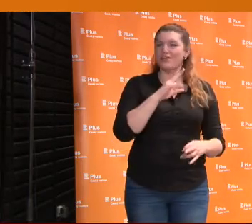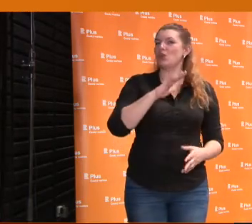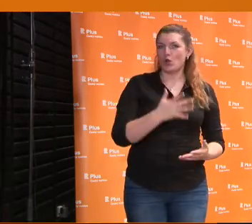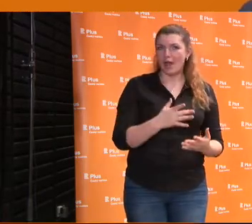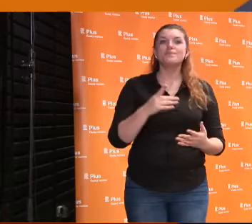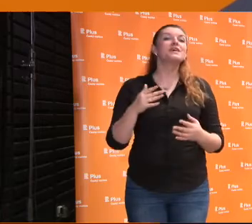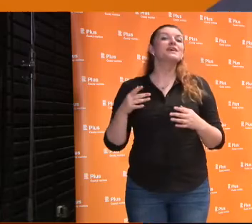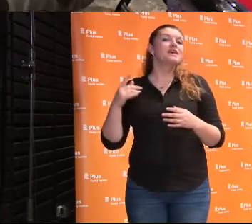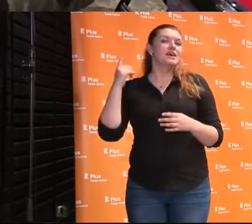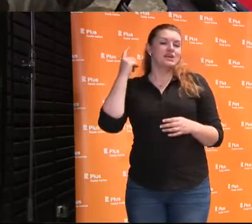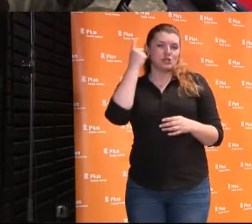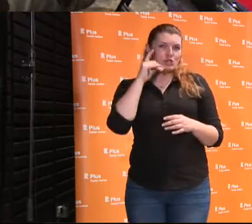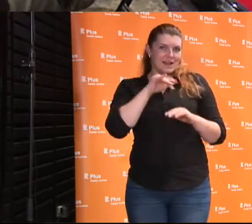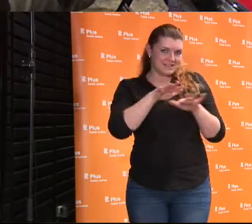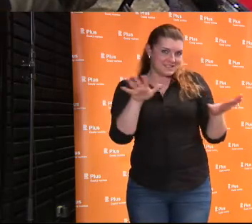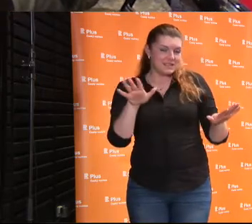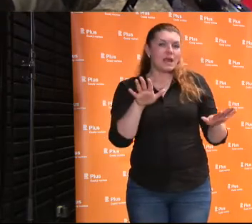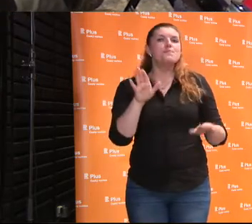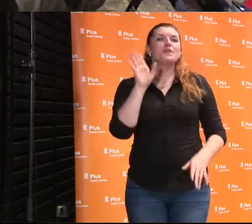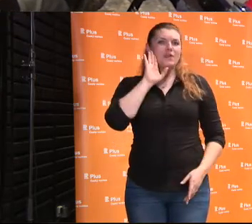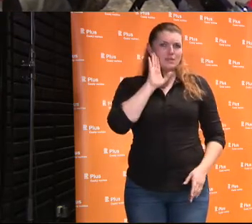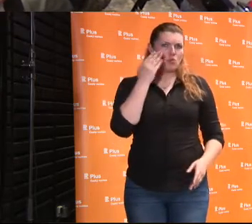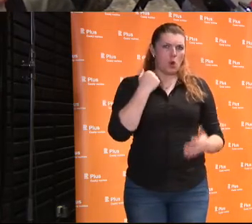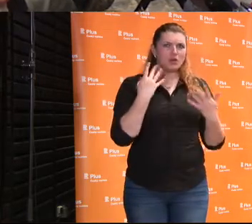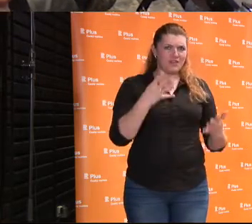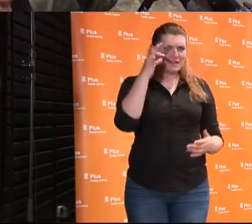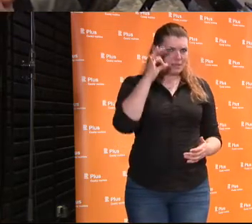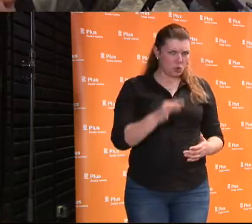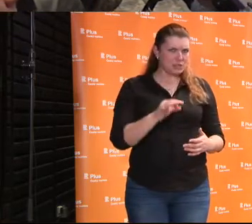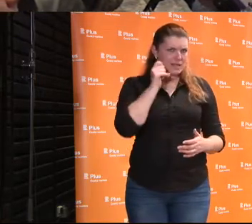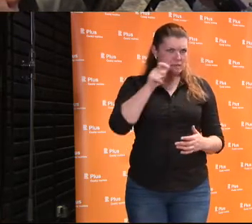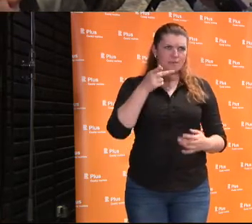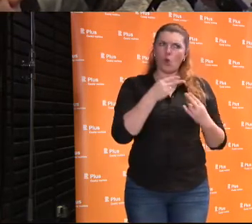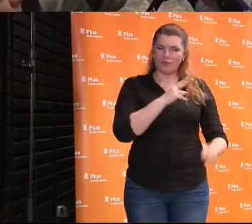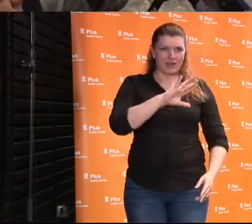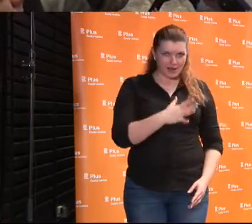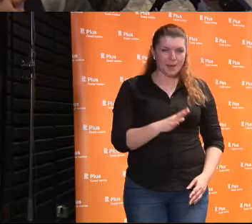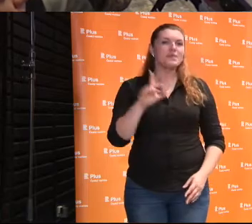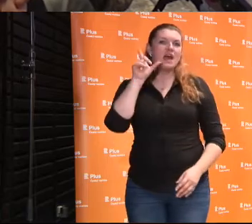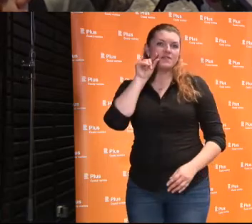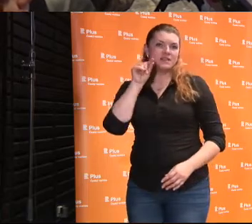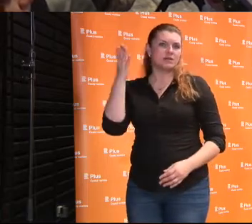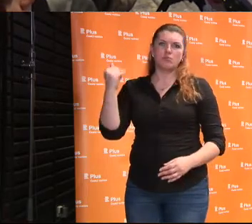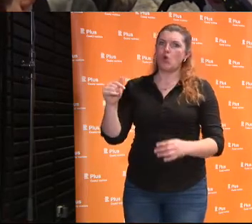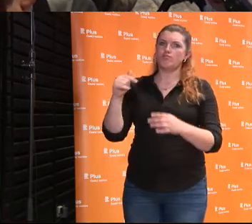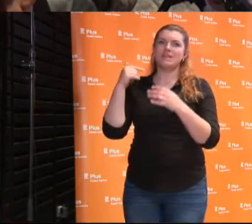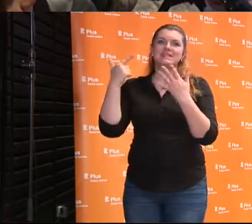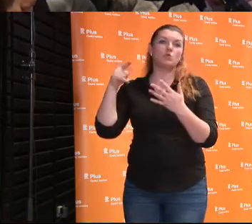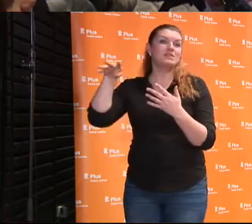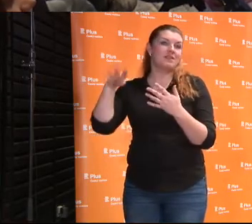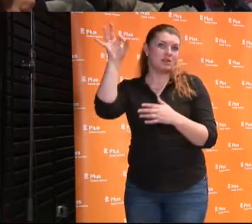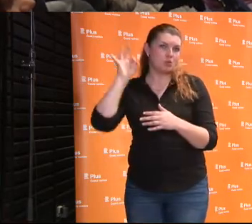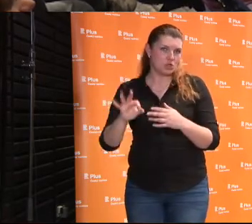Na sociálních sítích se ten poměr liší, na Facebooku 90% lidí odpovědělo, že ne, a na Twitteru 79%